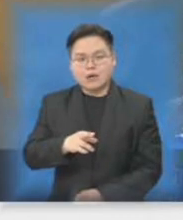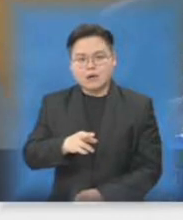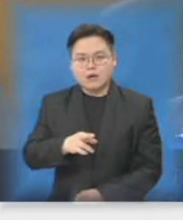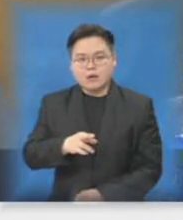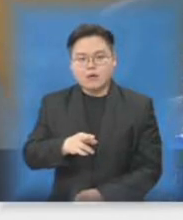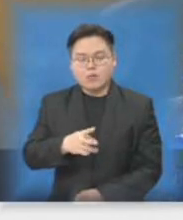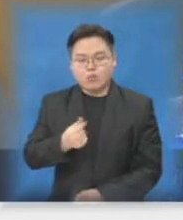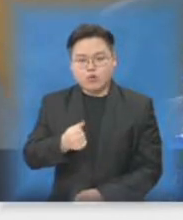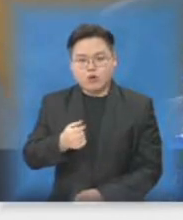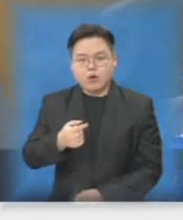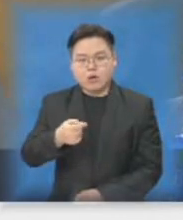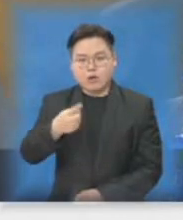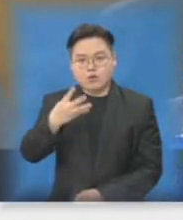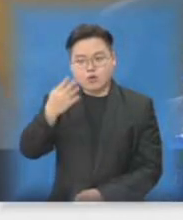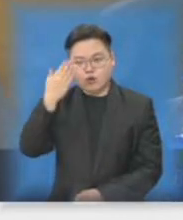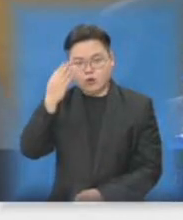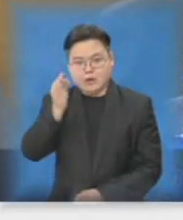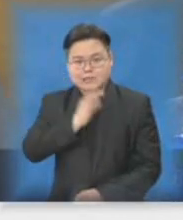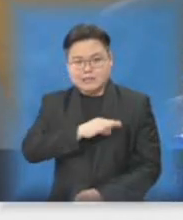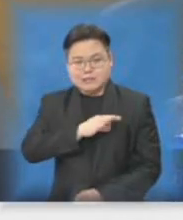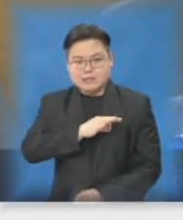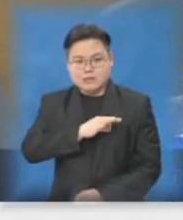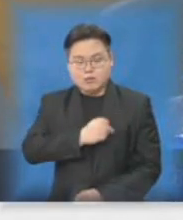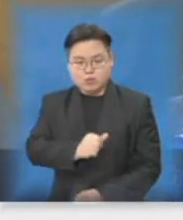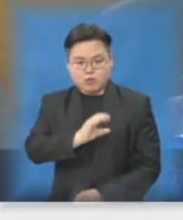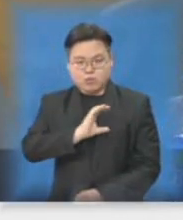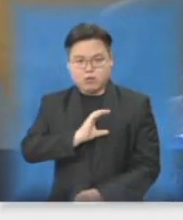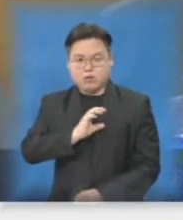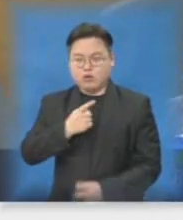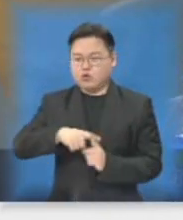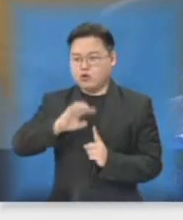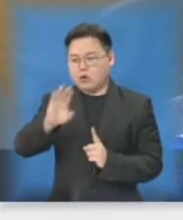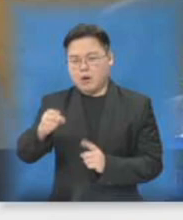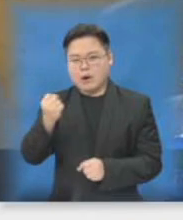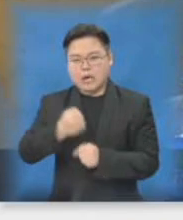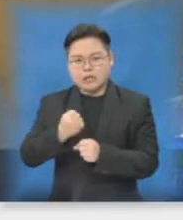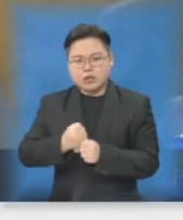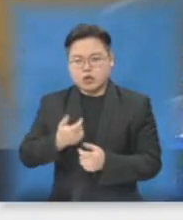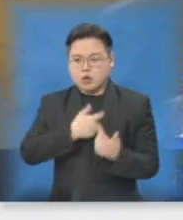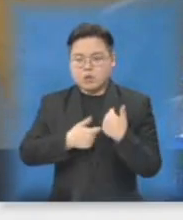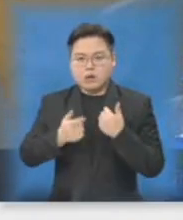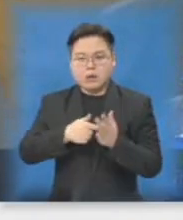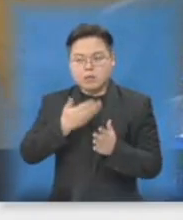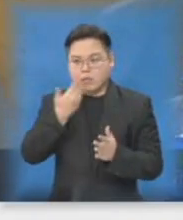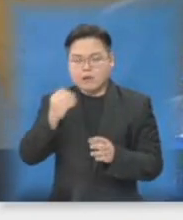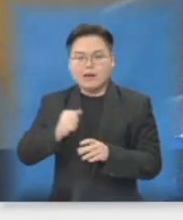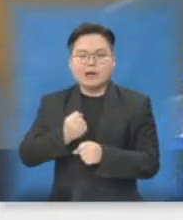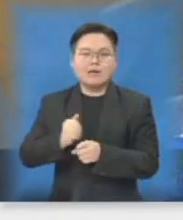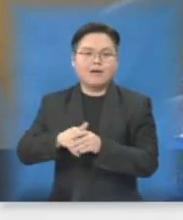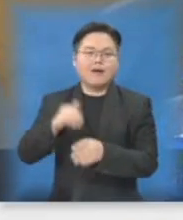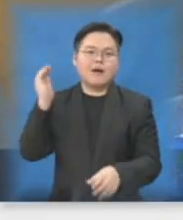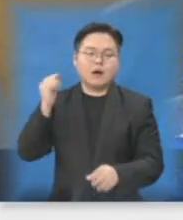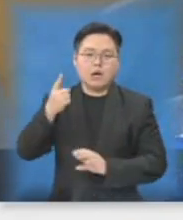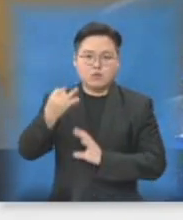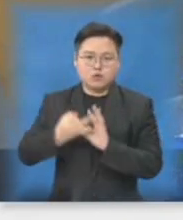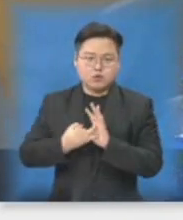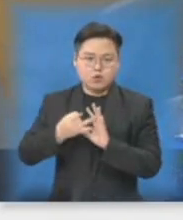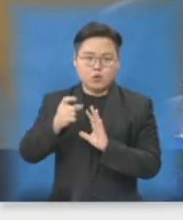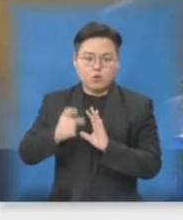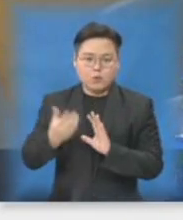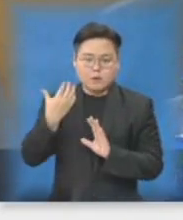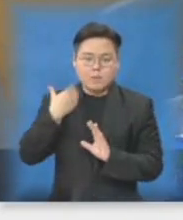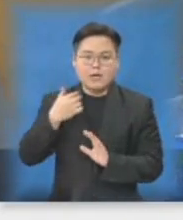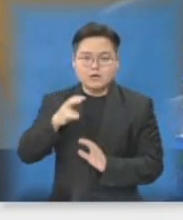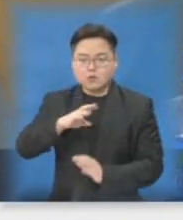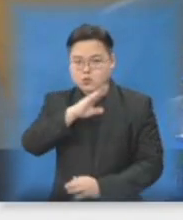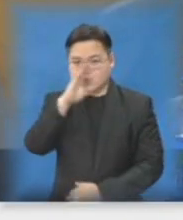хоногт олцоод тэр орон нутгад очиход ах шаардлагагүй болчих жив. Гэдэг байдлаар шууд ингээд ажилласаа гарч байгаа байтал 17 хүн дээр энэ зүүн зөвхөн энэ